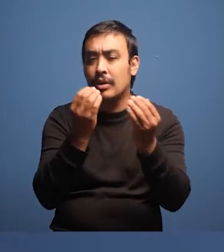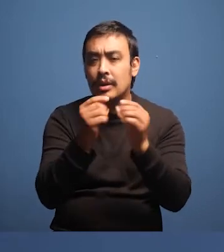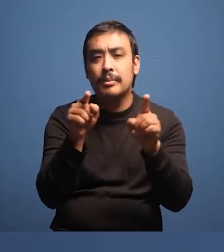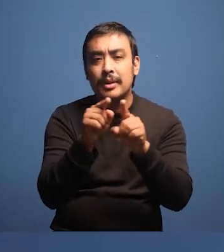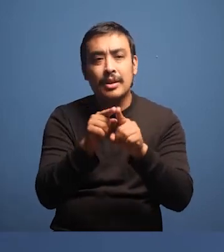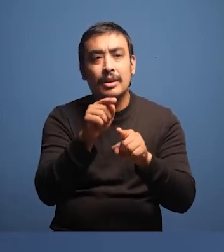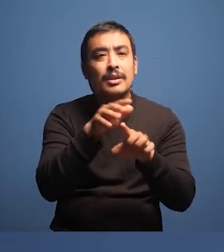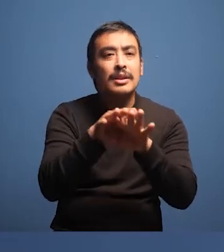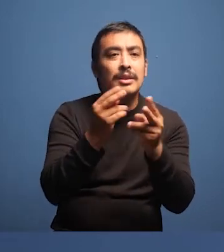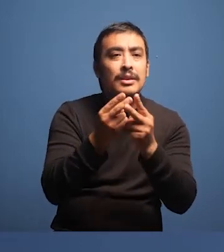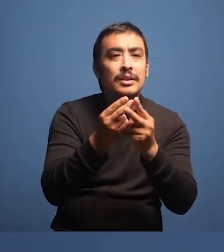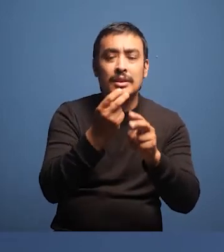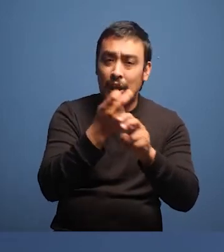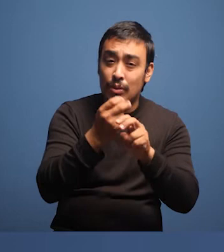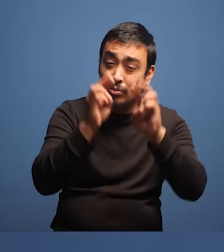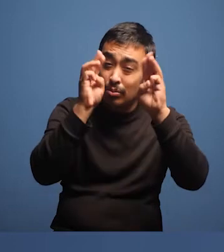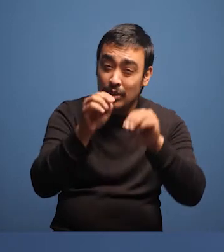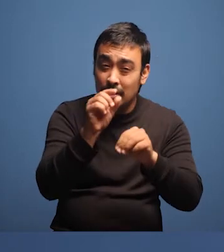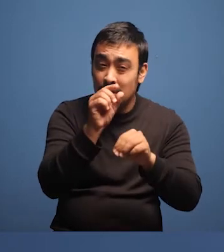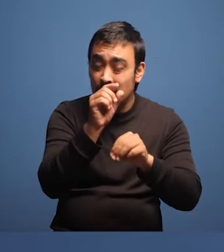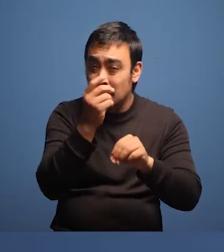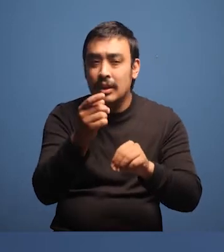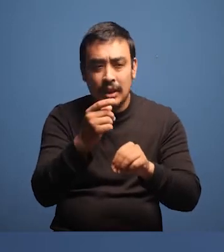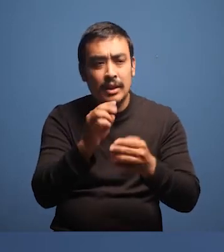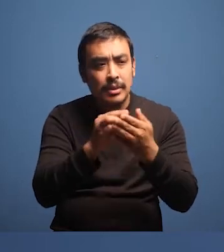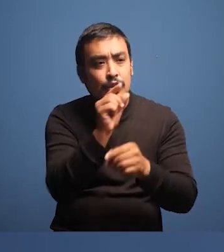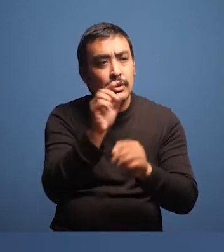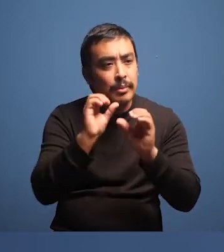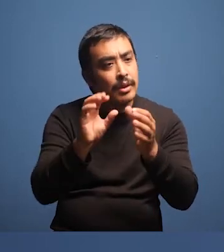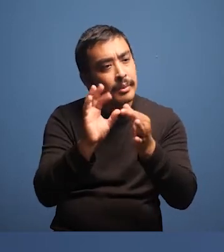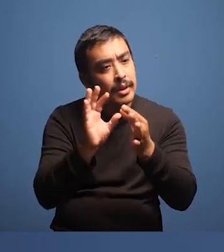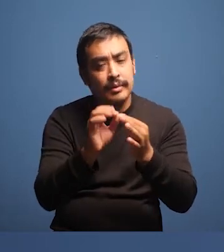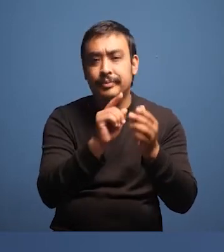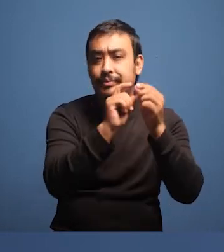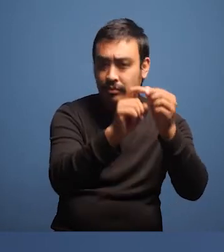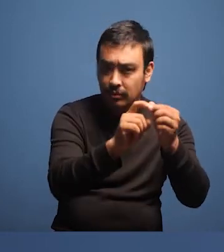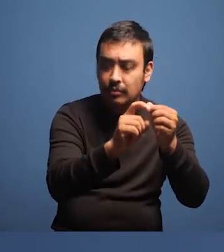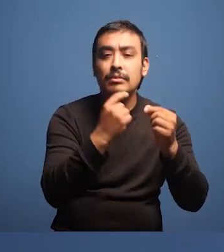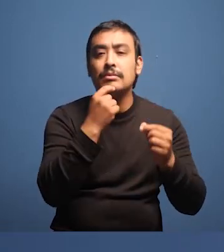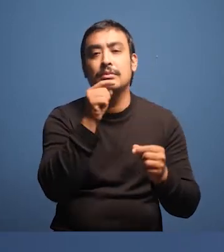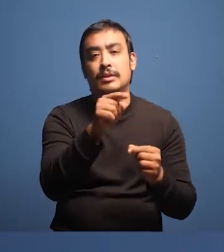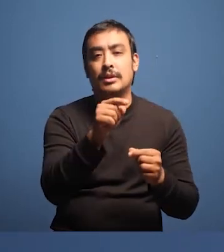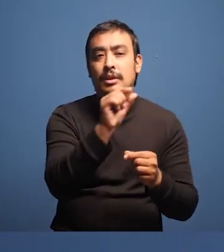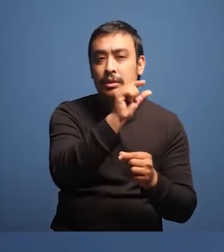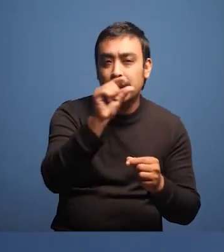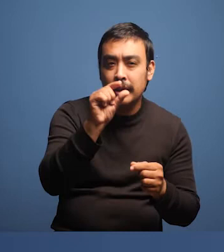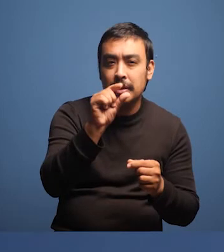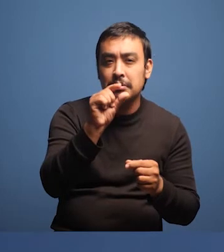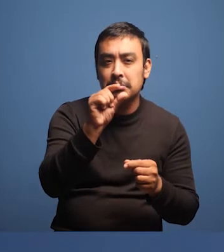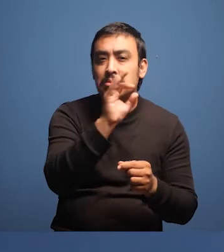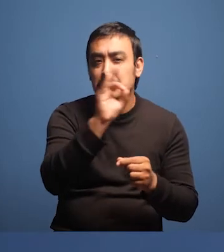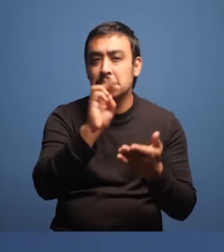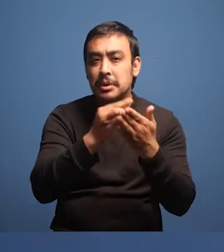टर्म्सहरू अलिकति सेन्सिटिभ खालको छ भने उसलाई पर्मिसन लिने यो टर्मले तिमीलाई कुनै गाह्रो त भएको छैन भने एटलिस्ट सोध्यौँ भने उसलाई त्यो हेड स्पिचबाट चाहिँ उसलाई हर्ट हुने चान्स